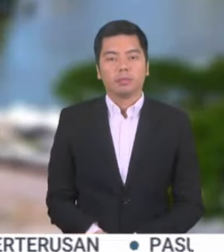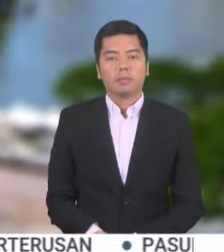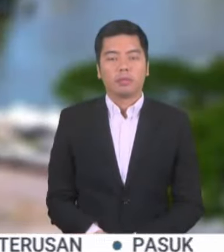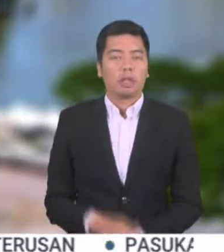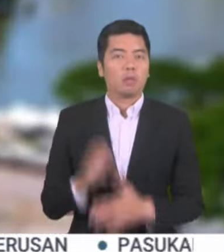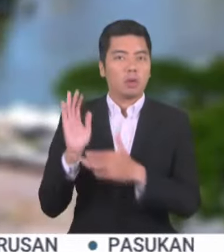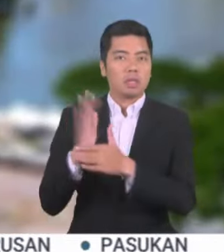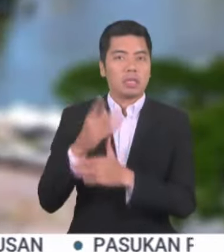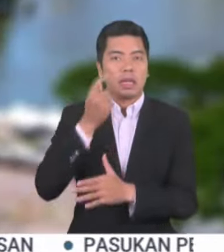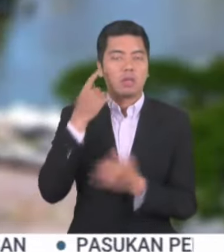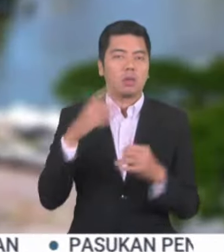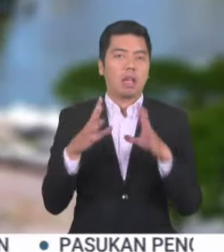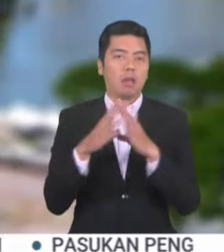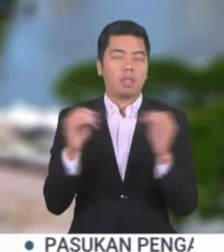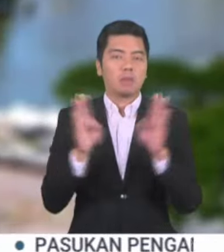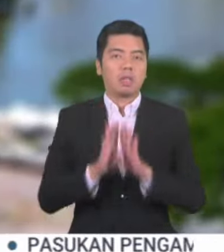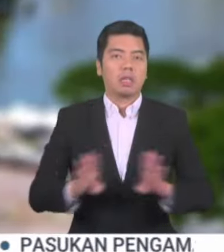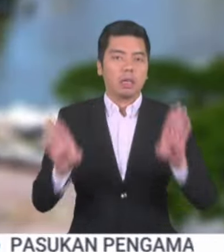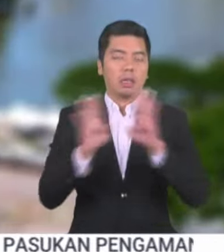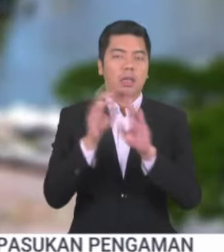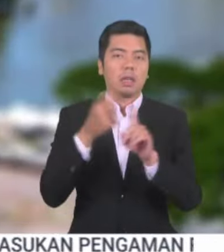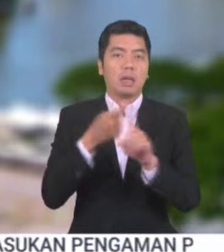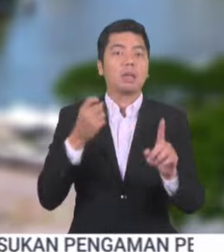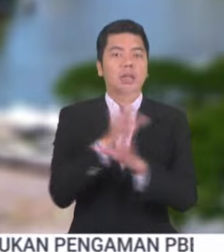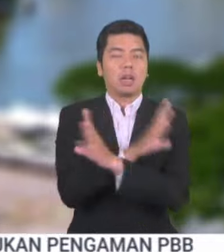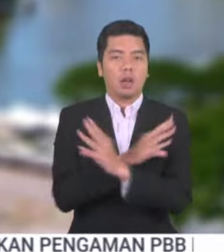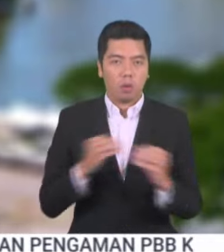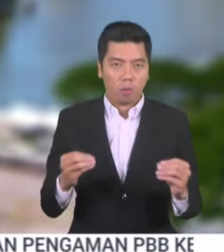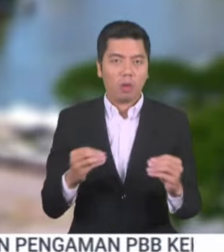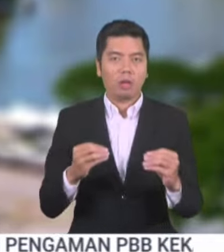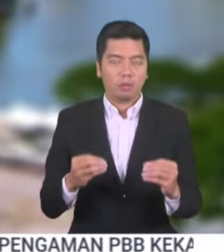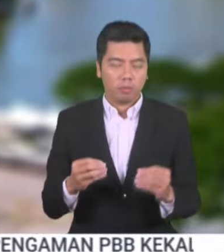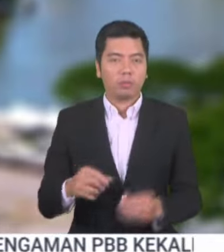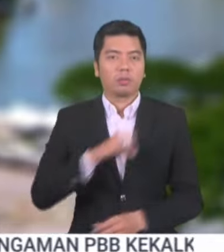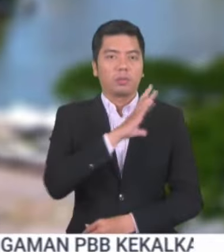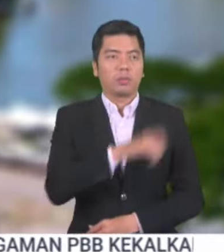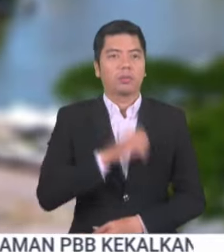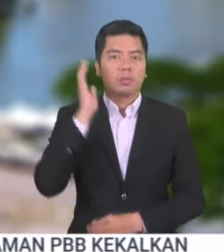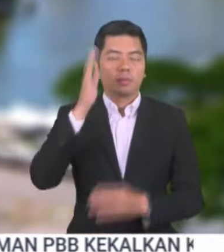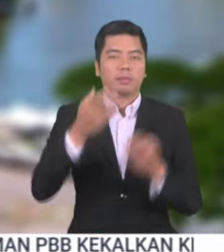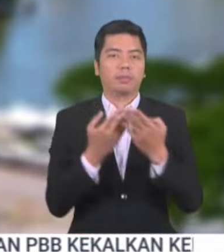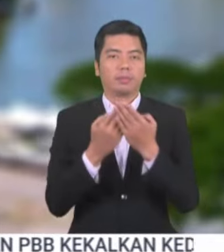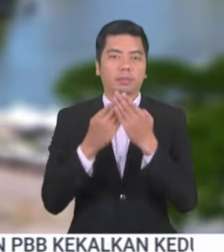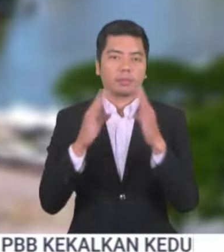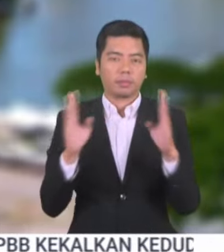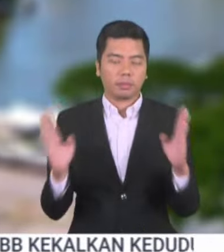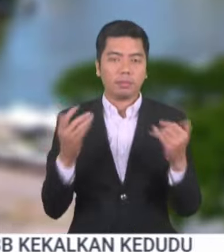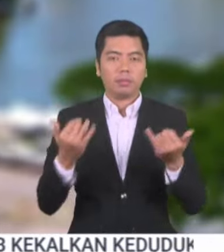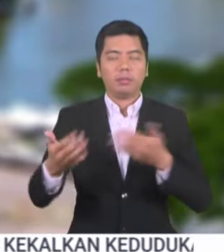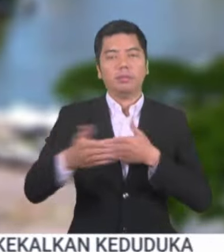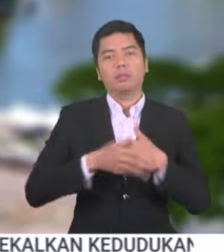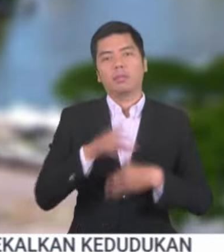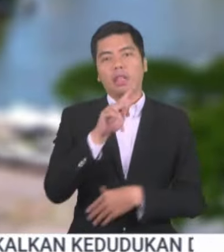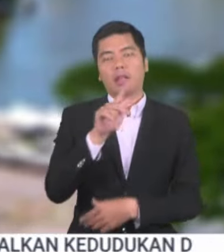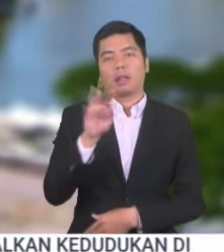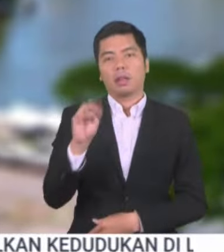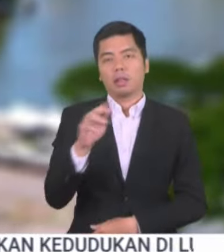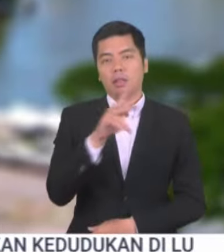Baik, perkongsian itu tadi mengakhiri berita dari Sarawak. Dari Sungai ke Segara, Palestin pasti merdeka. Kembali